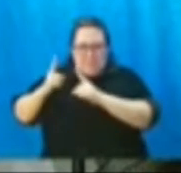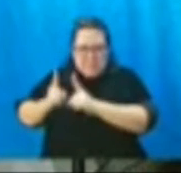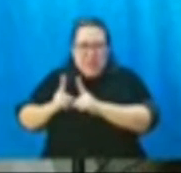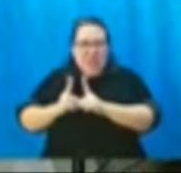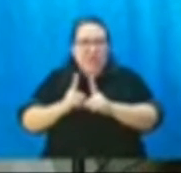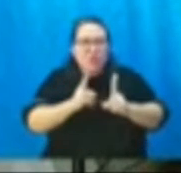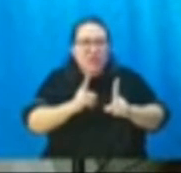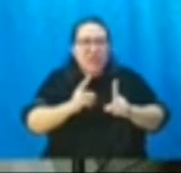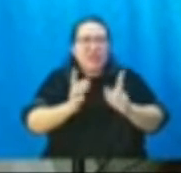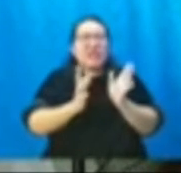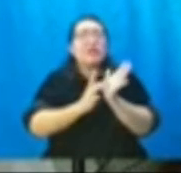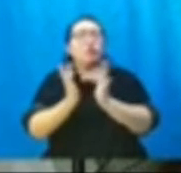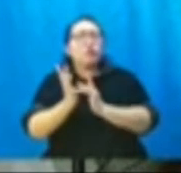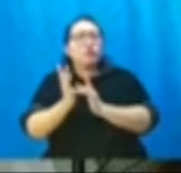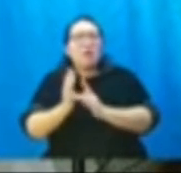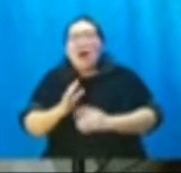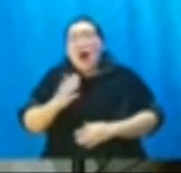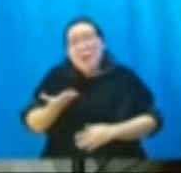ini